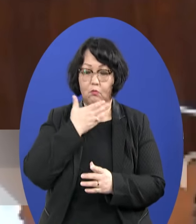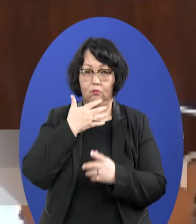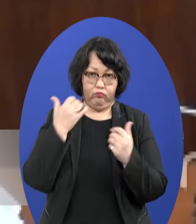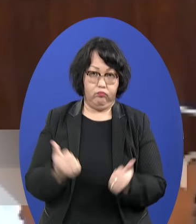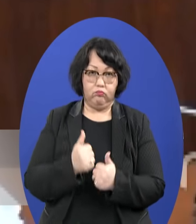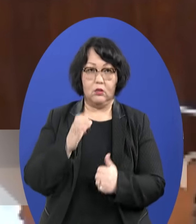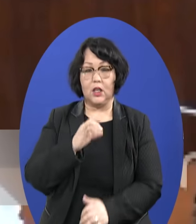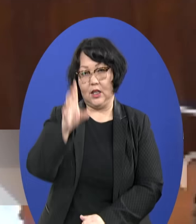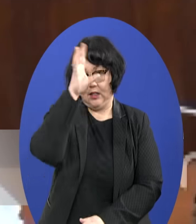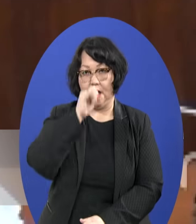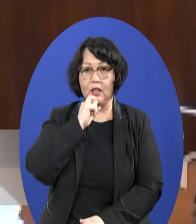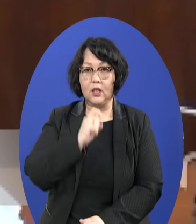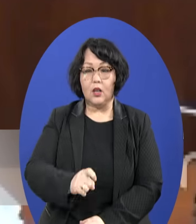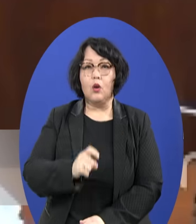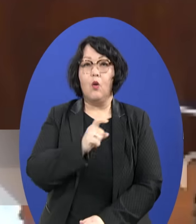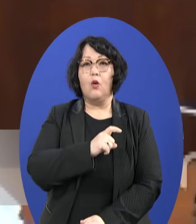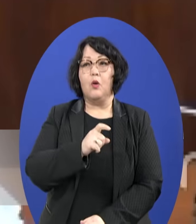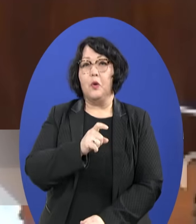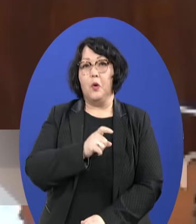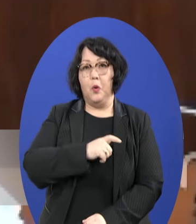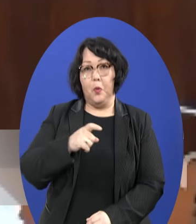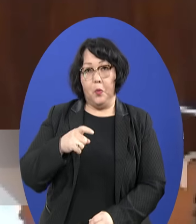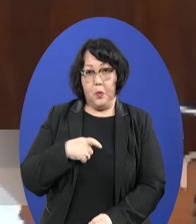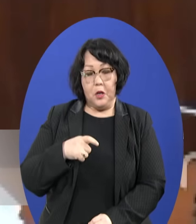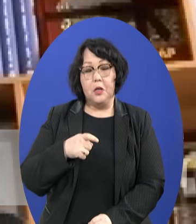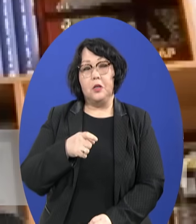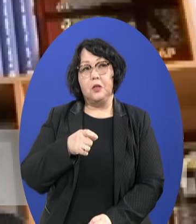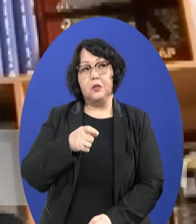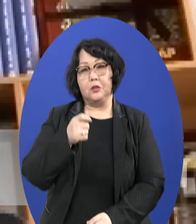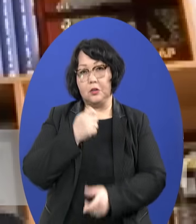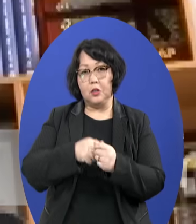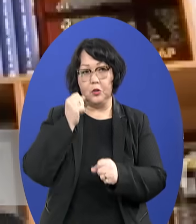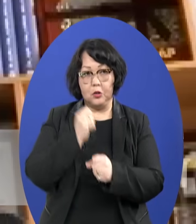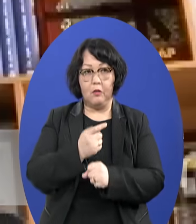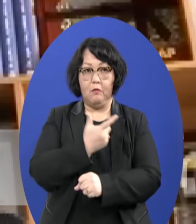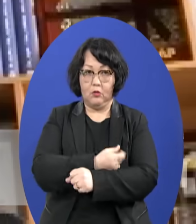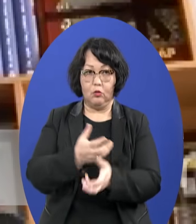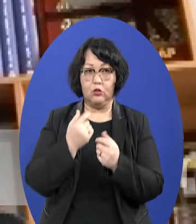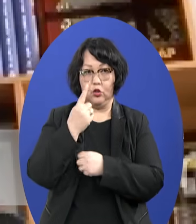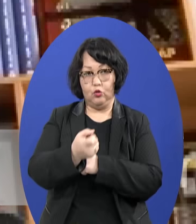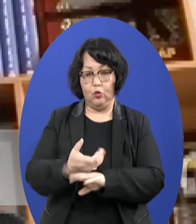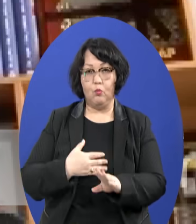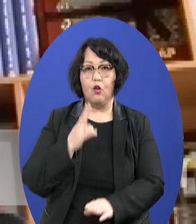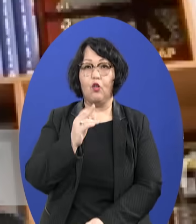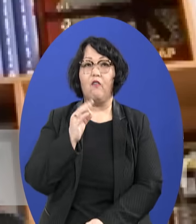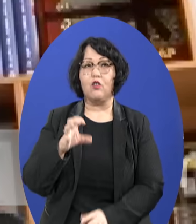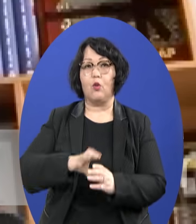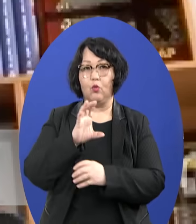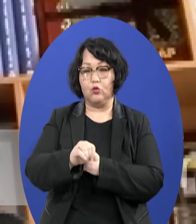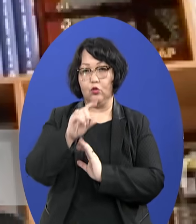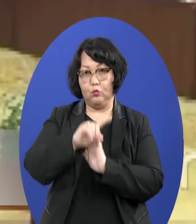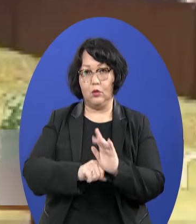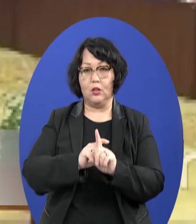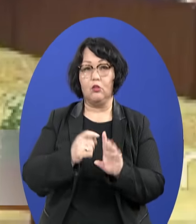аа. Арилжааны зориултаа вакцин худалдан авахаас гадна манай улс өнгөрсөн онд ковакс хөтөлбөрт хамрагдсан олон улсын хөтөлбөрийн хүрээнд 7-р